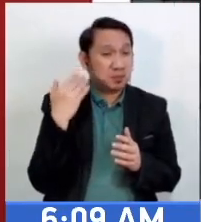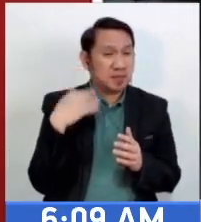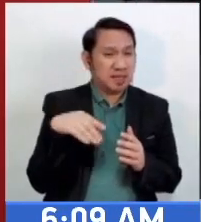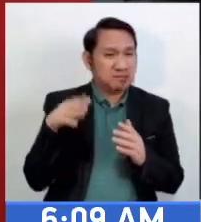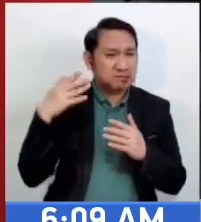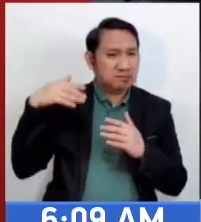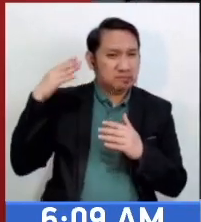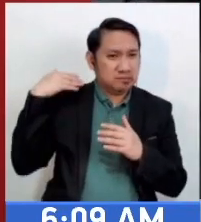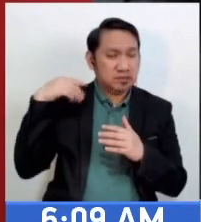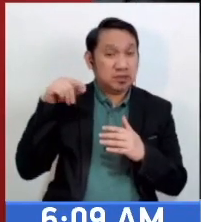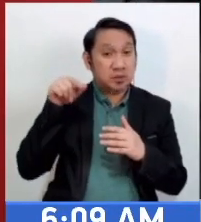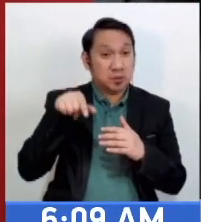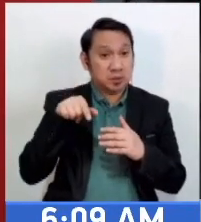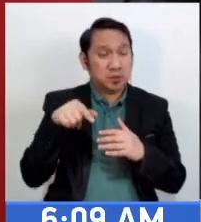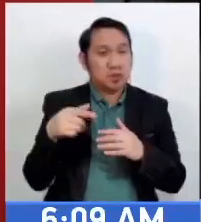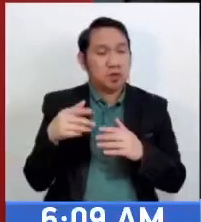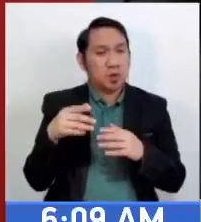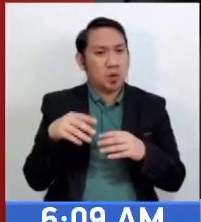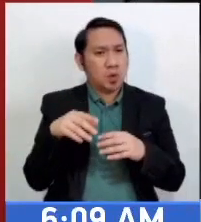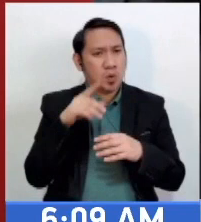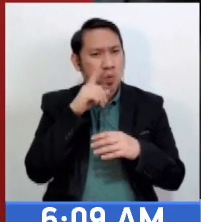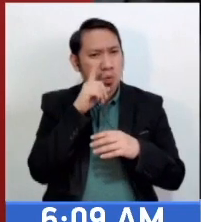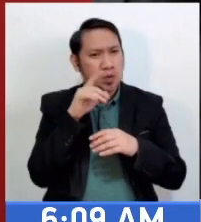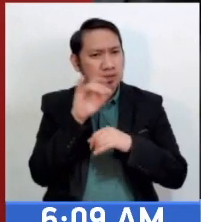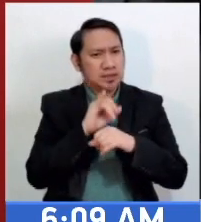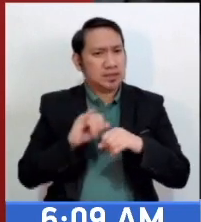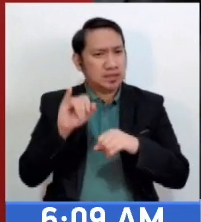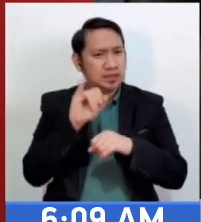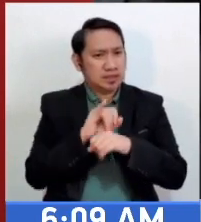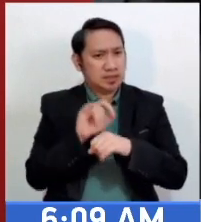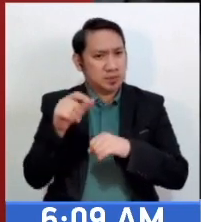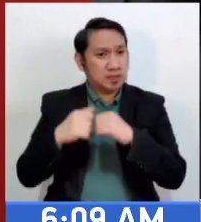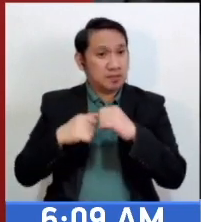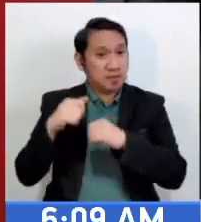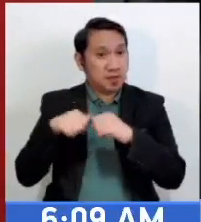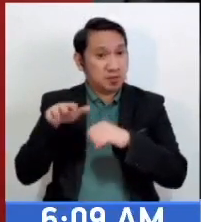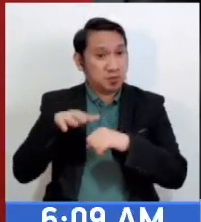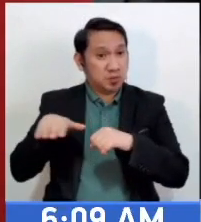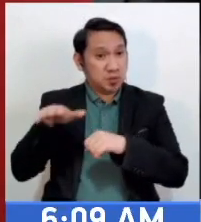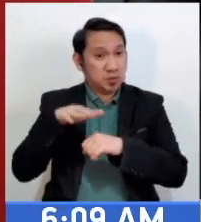ang dinidevelop nilang lupa para sa airport project.